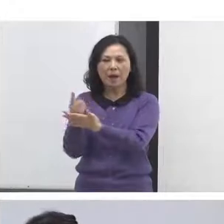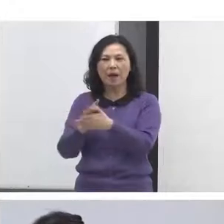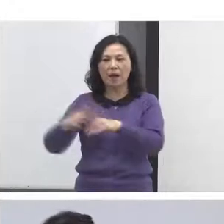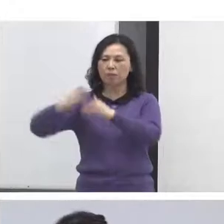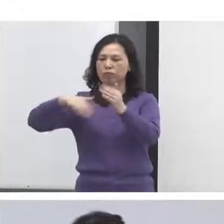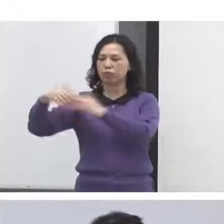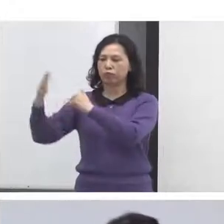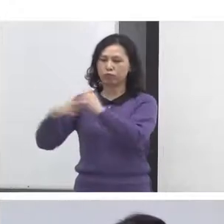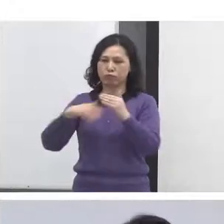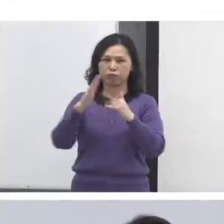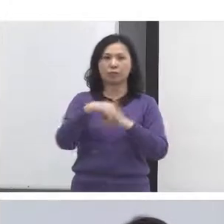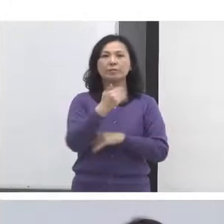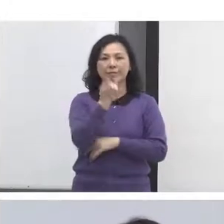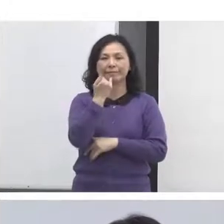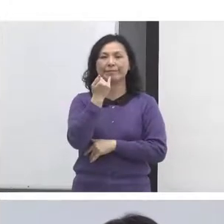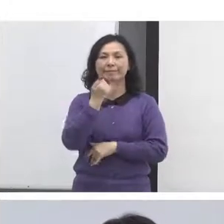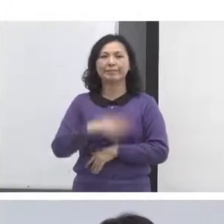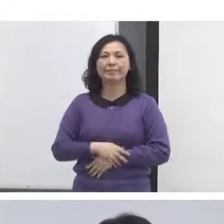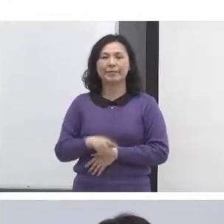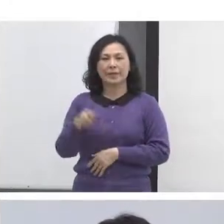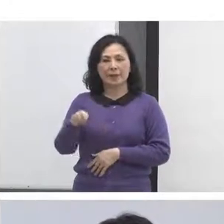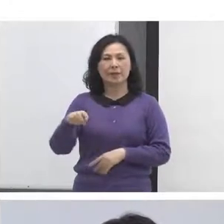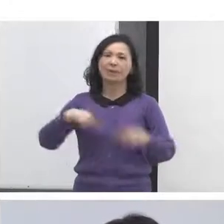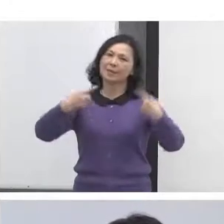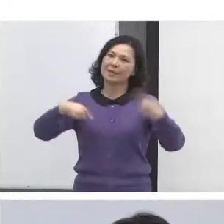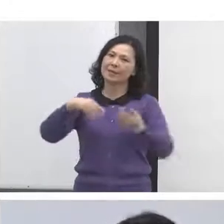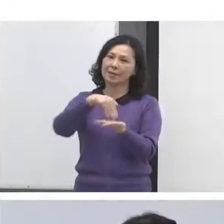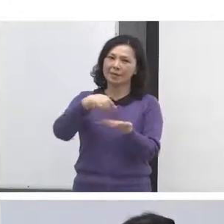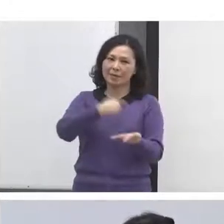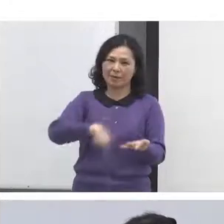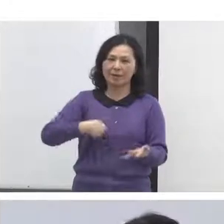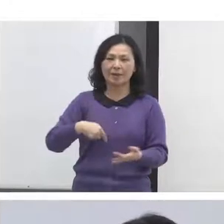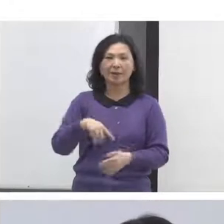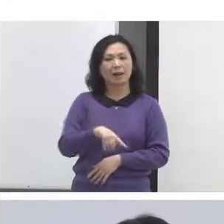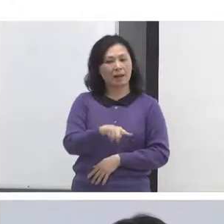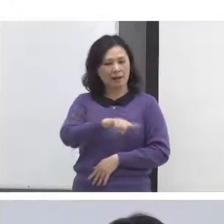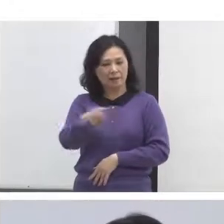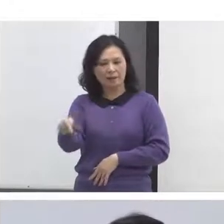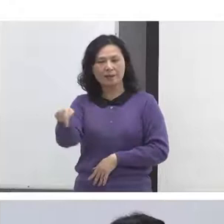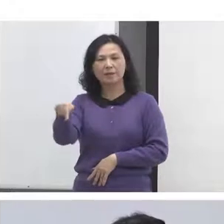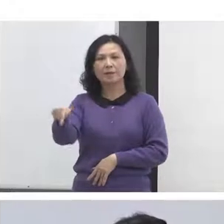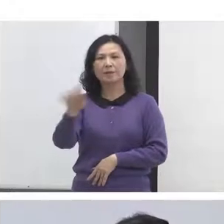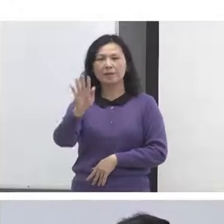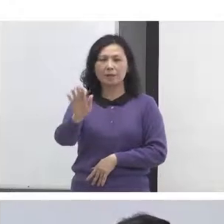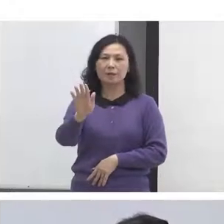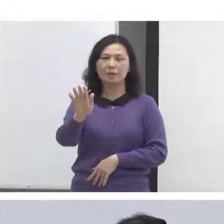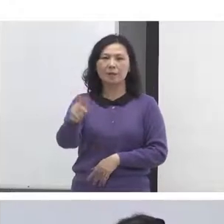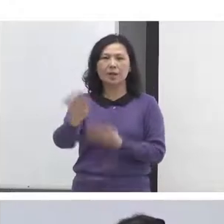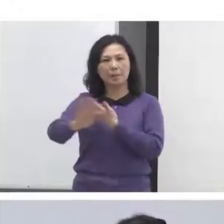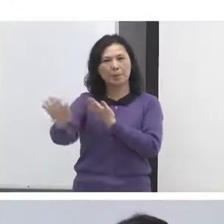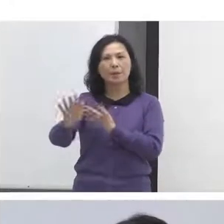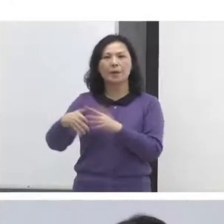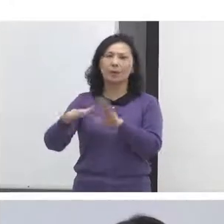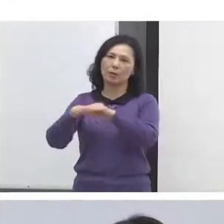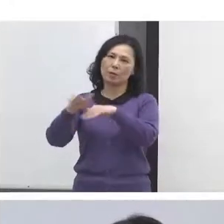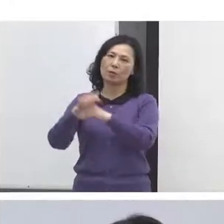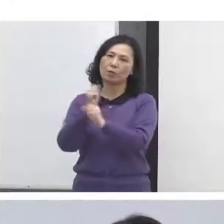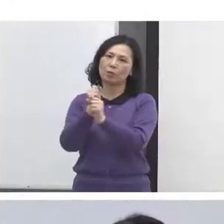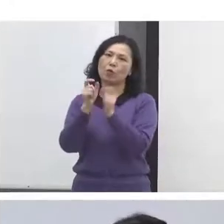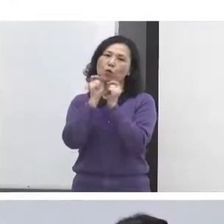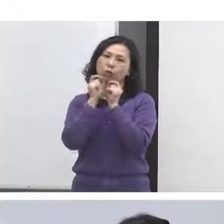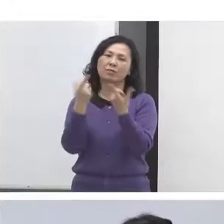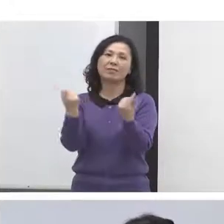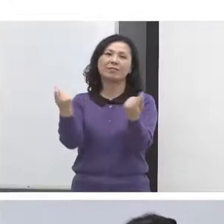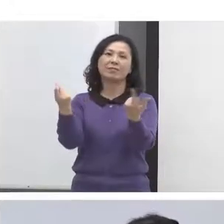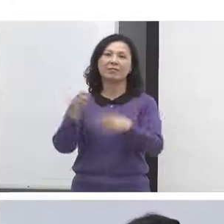关系哈。那从自由软体到后来有一些其他的文化作品，那这个东西有一些